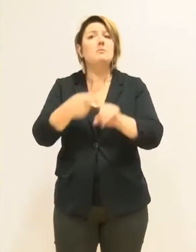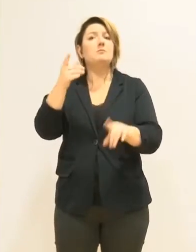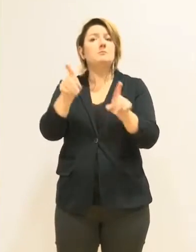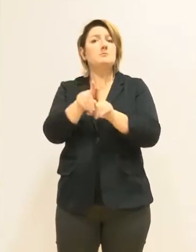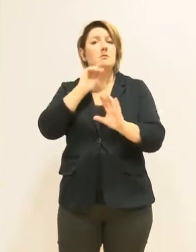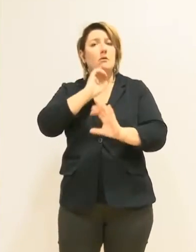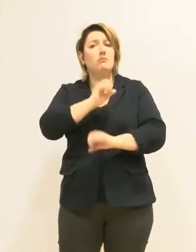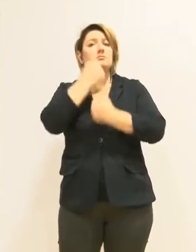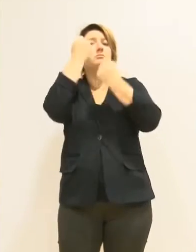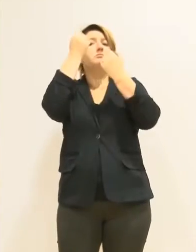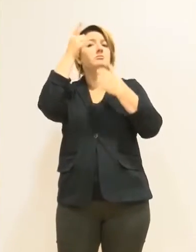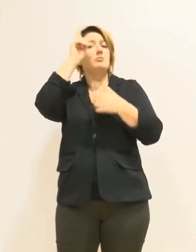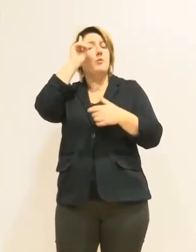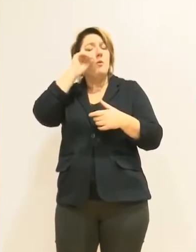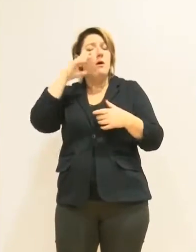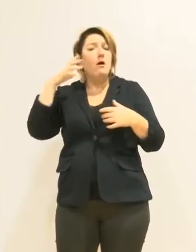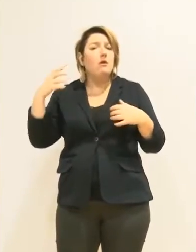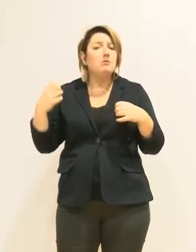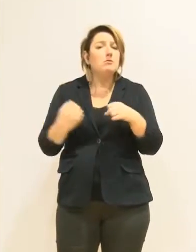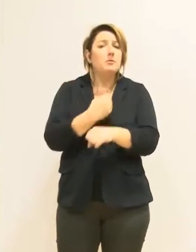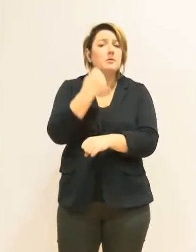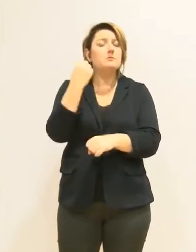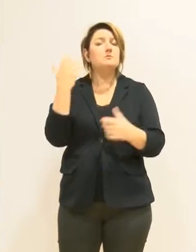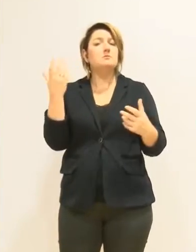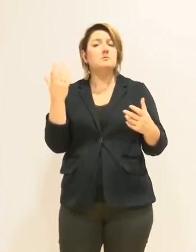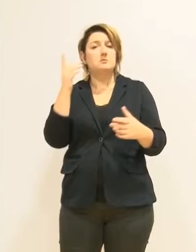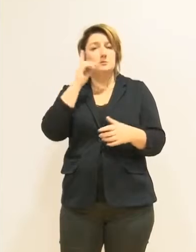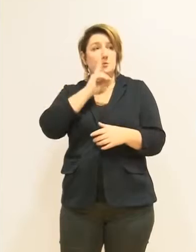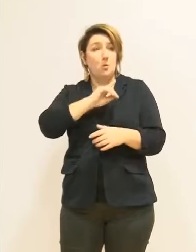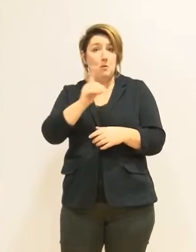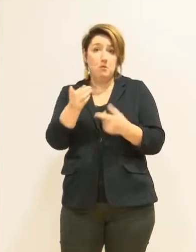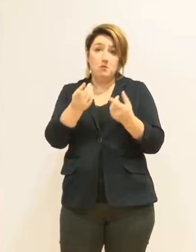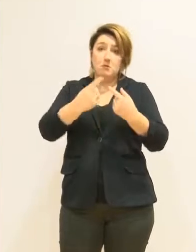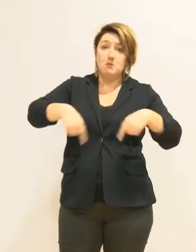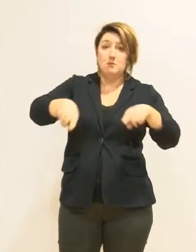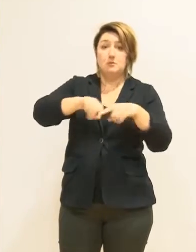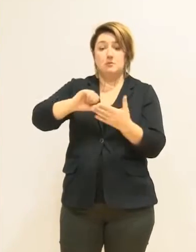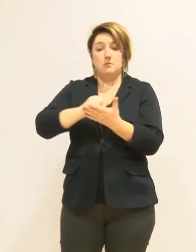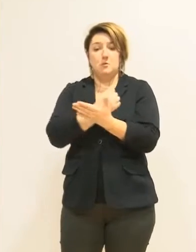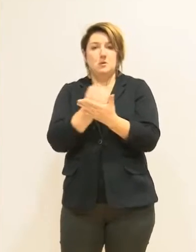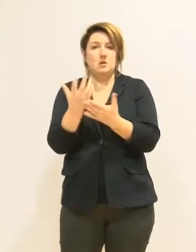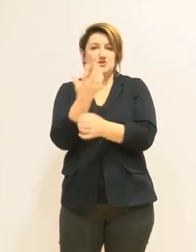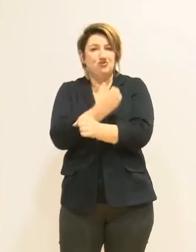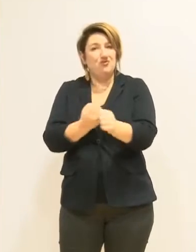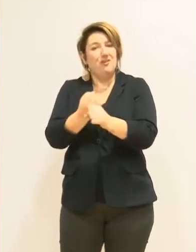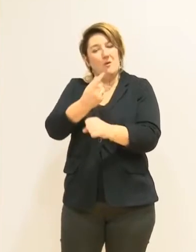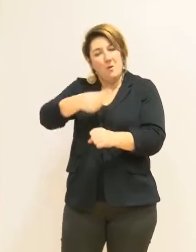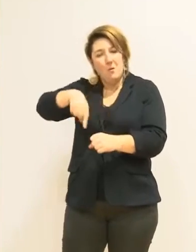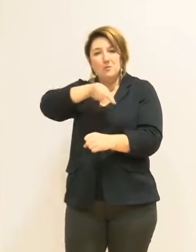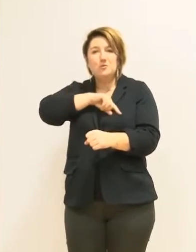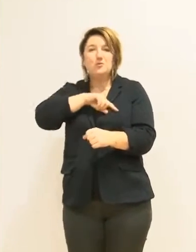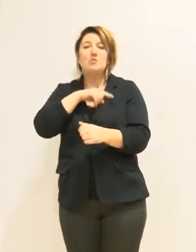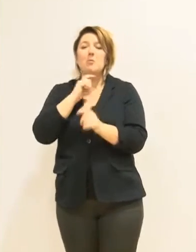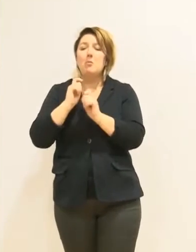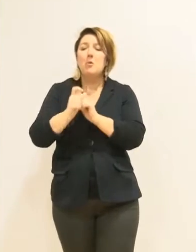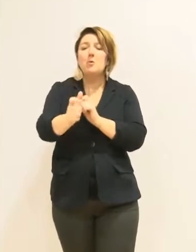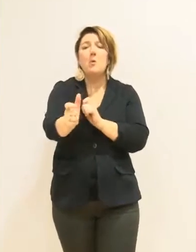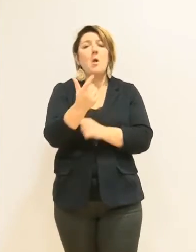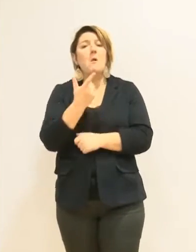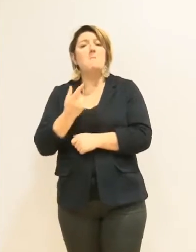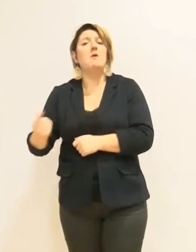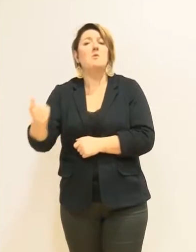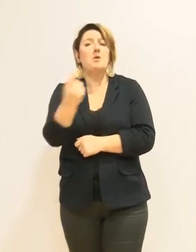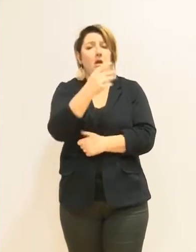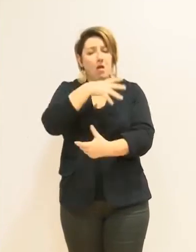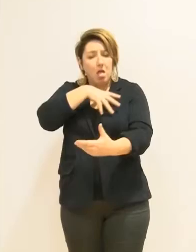du dispositif ? Est-il possible de créer un comité de pilotage où nous puissions participer à la rédaction du protocole